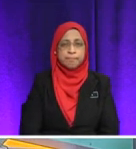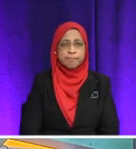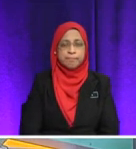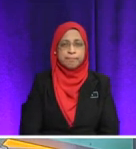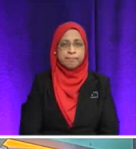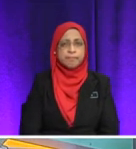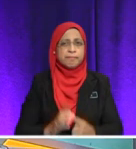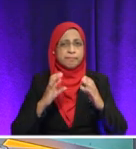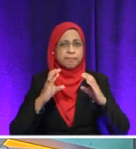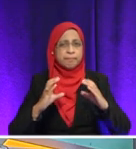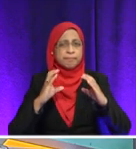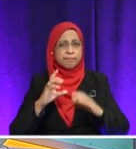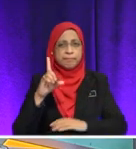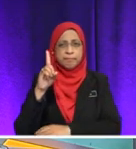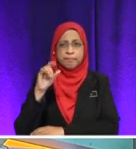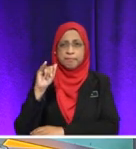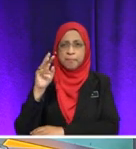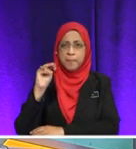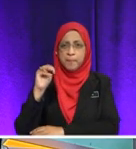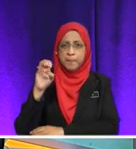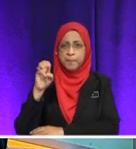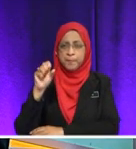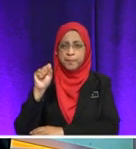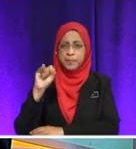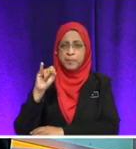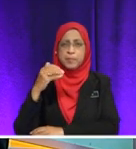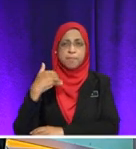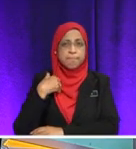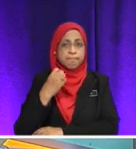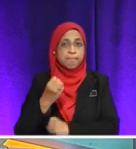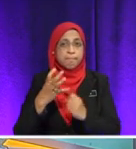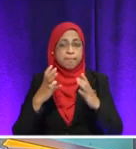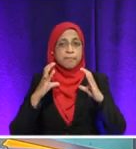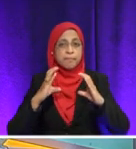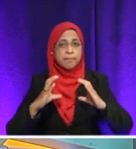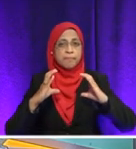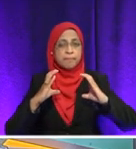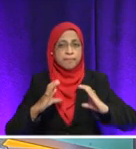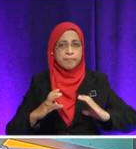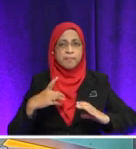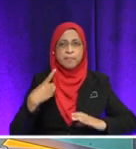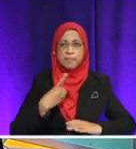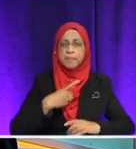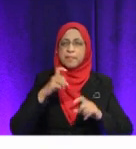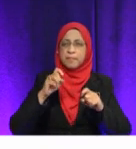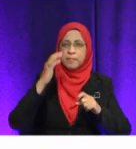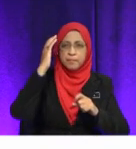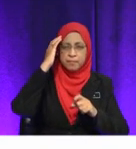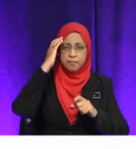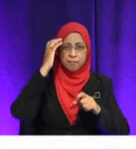kaidah-kaidah mengenai sini ada banyak cara ataupun Kita tentukan dengan meletakkan dimensi